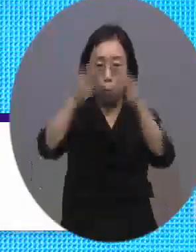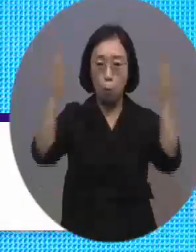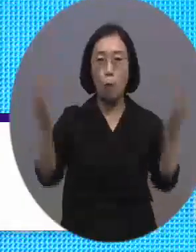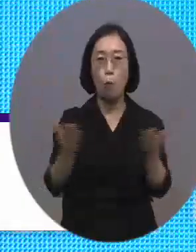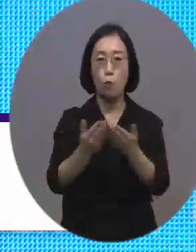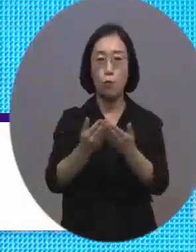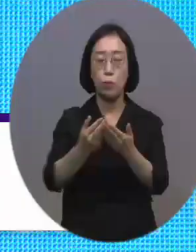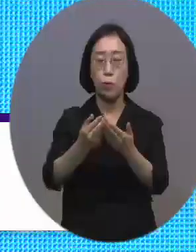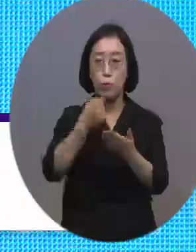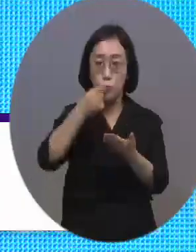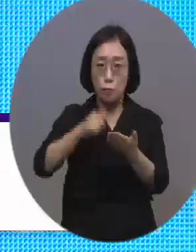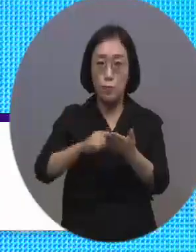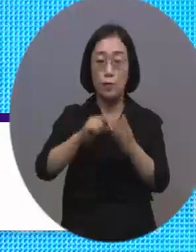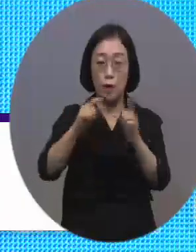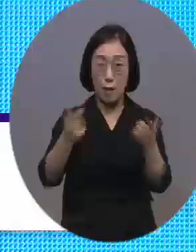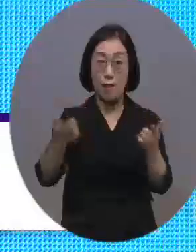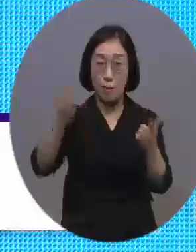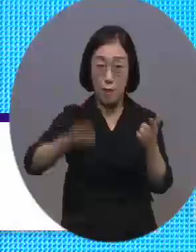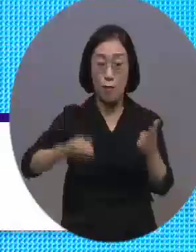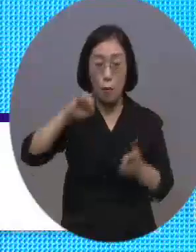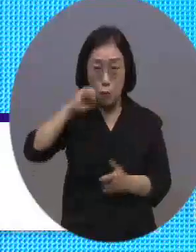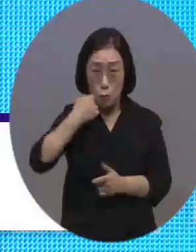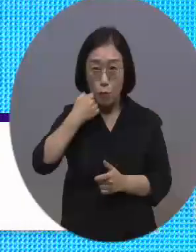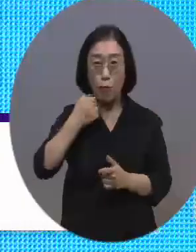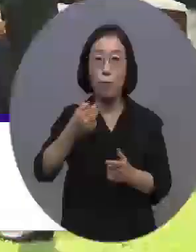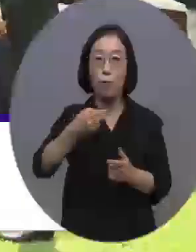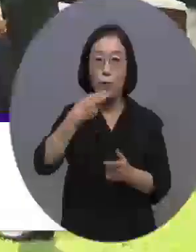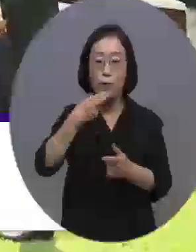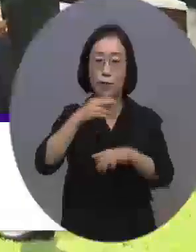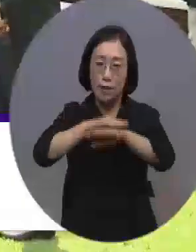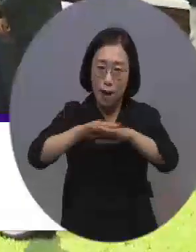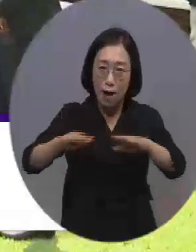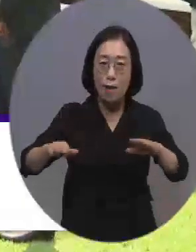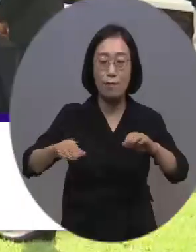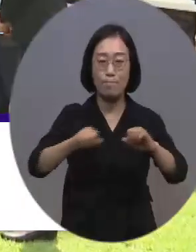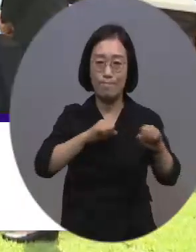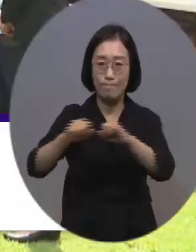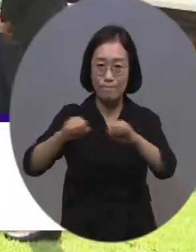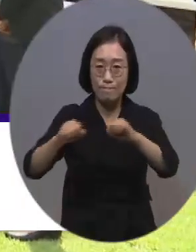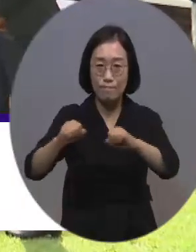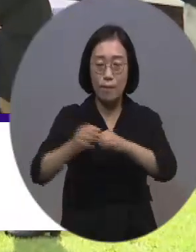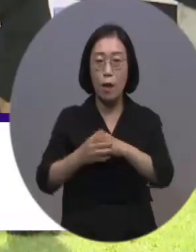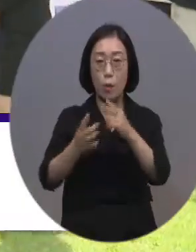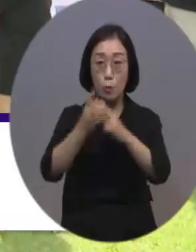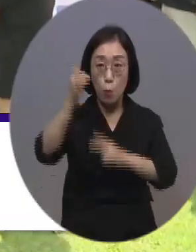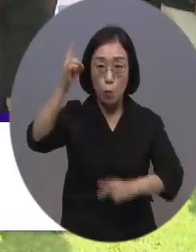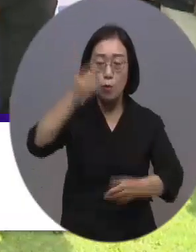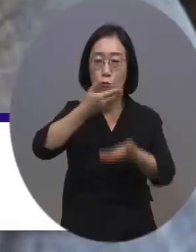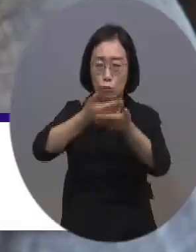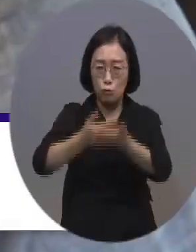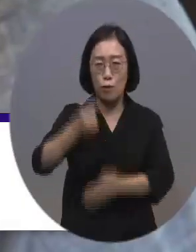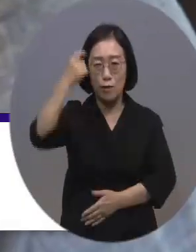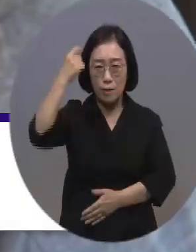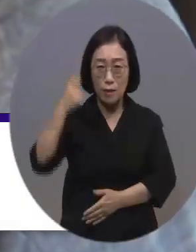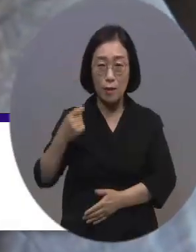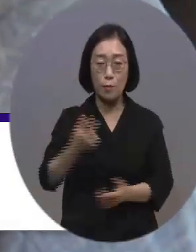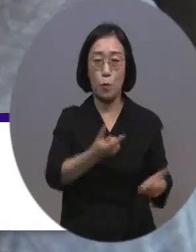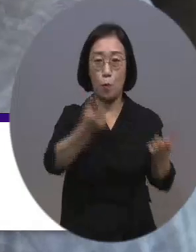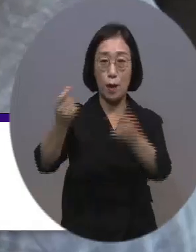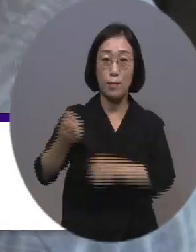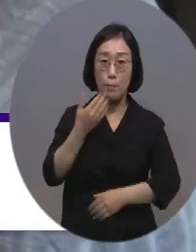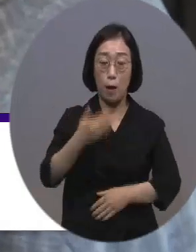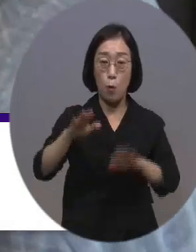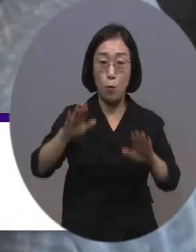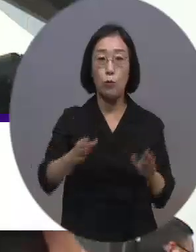방식으로 통일 미래를 상상하고 느끼고 이야기한다면 통일의 가치는 더욱 깊숙이 뿌리내릴 것이라며 오늘 준비된